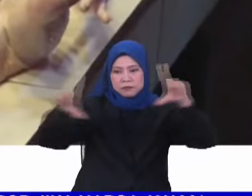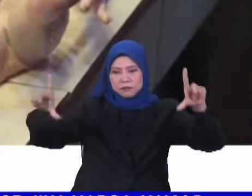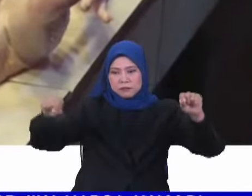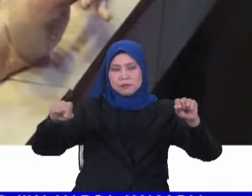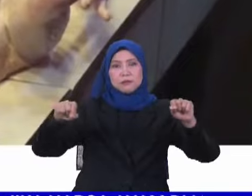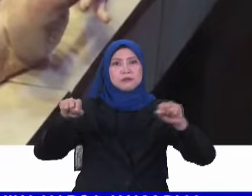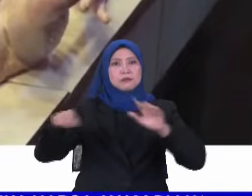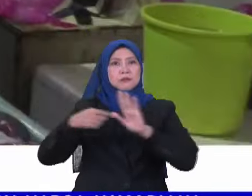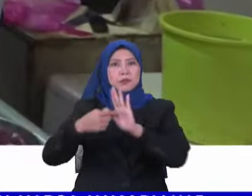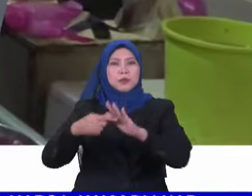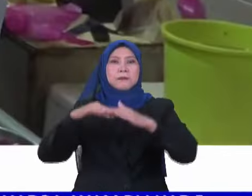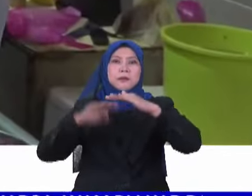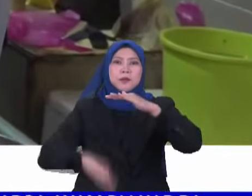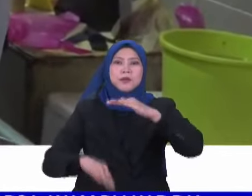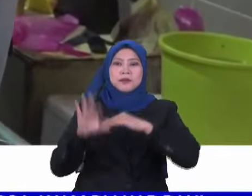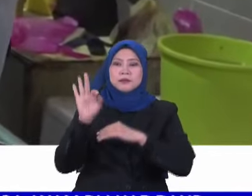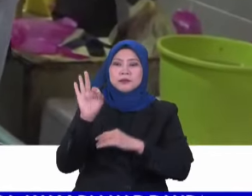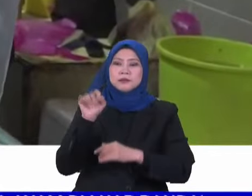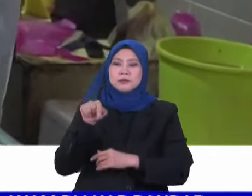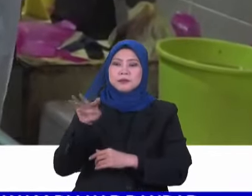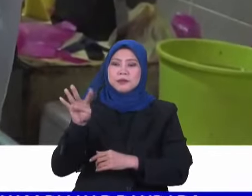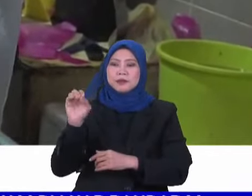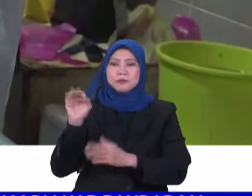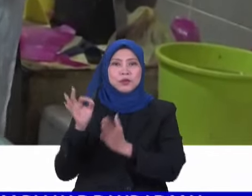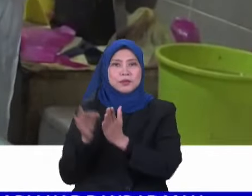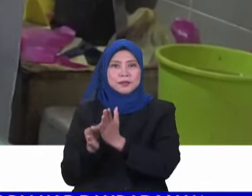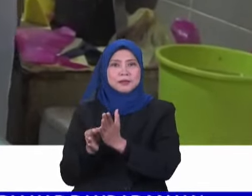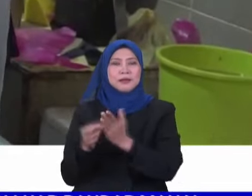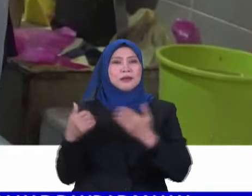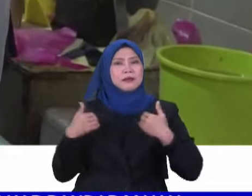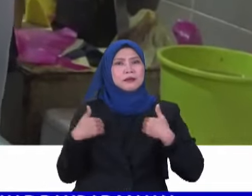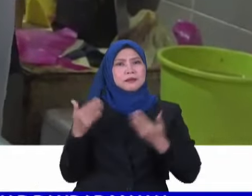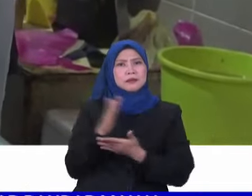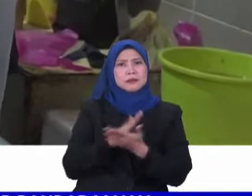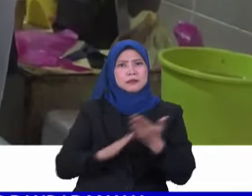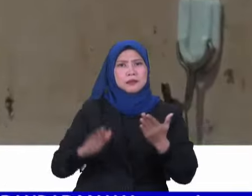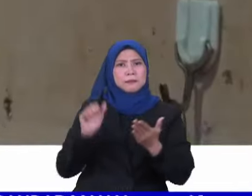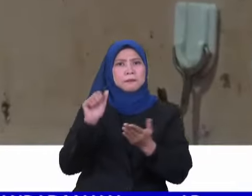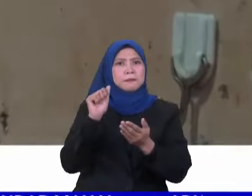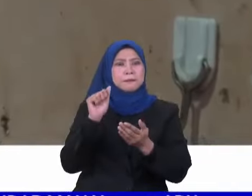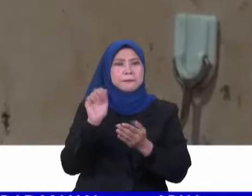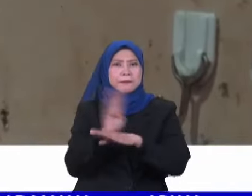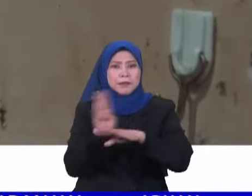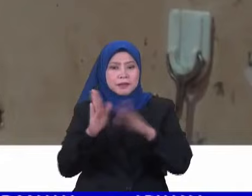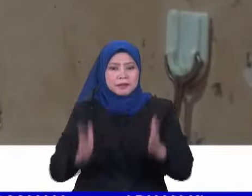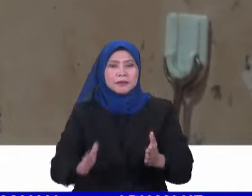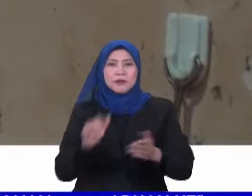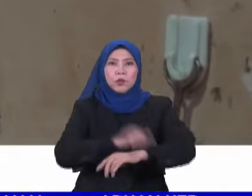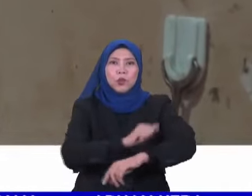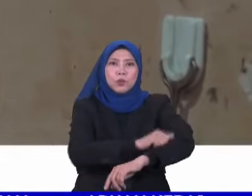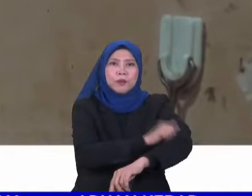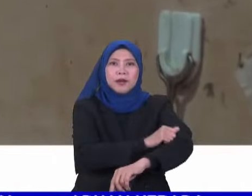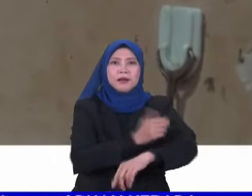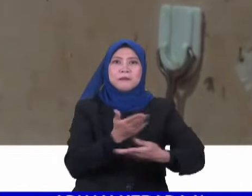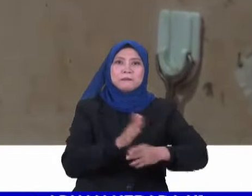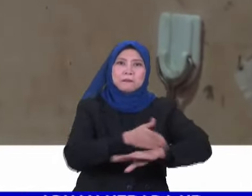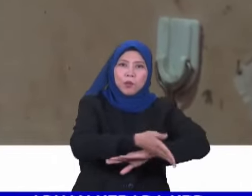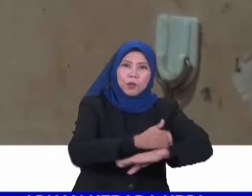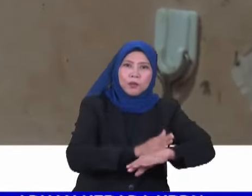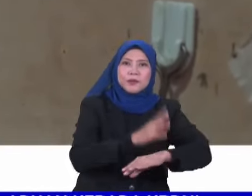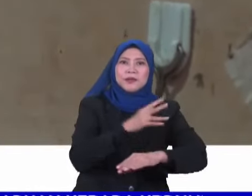ditetapkan kajian yaitu dibawa 9 minggit 40.sin ada juga punya Agan mengenakan upah pemotongan dan plastik bagi